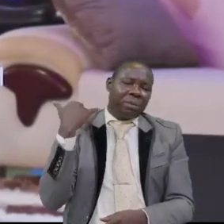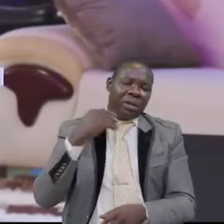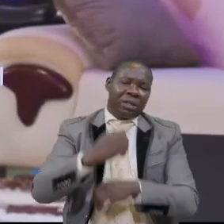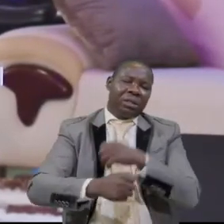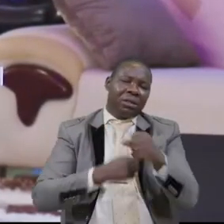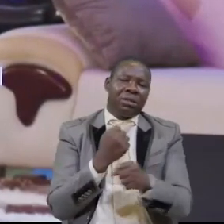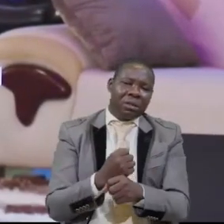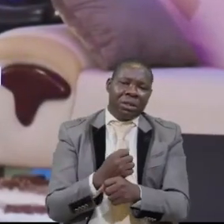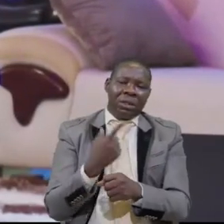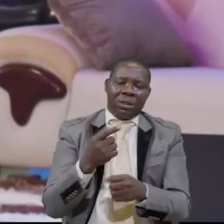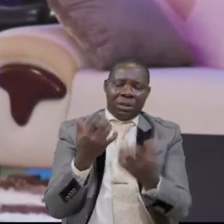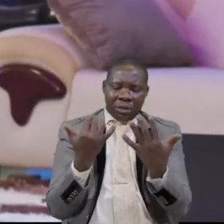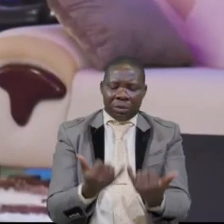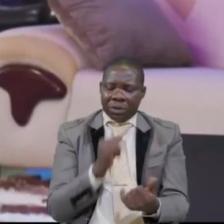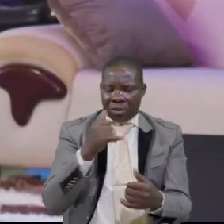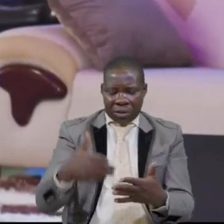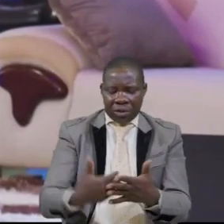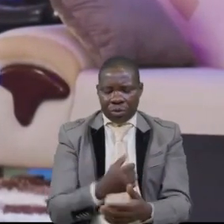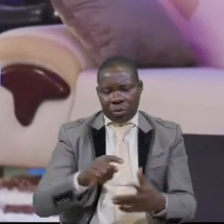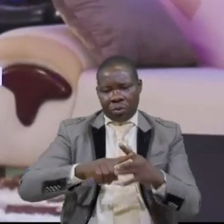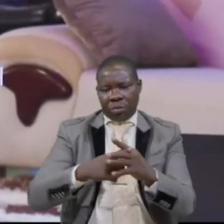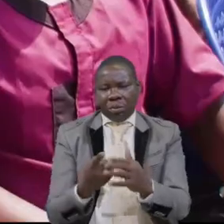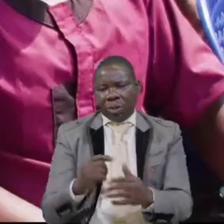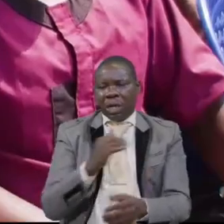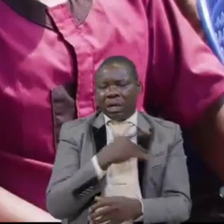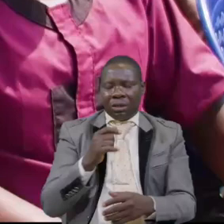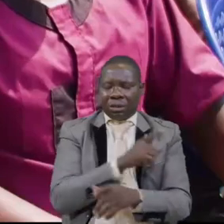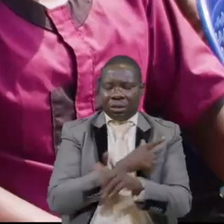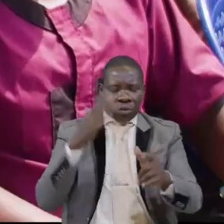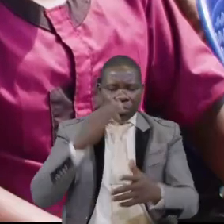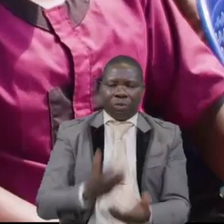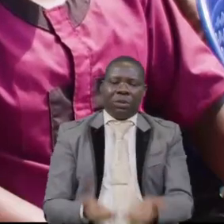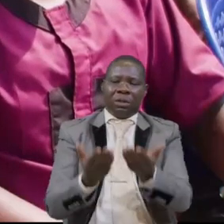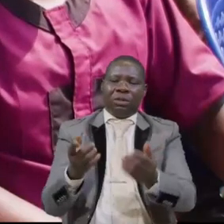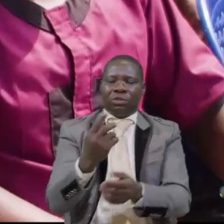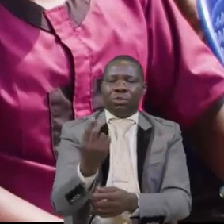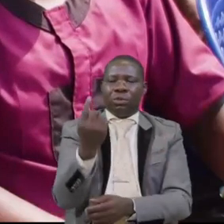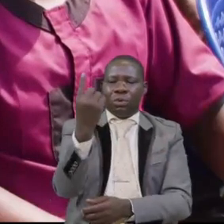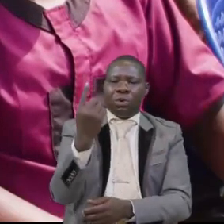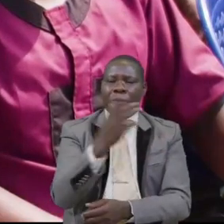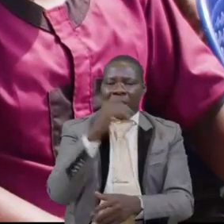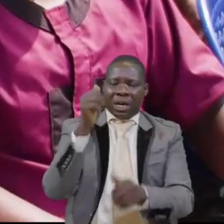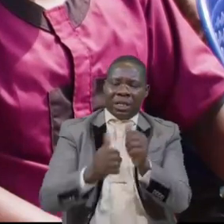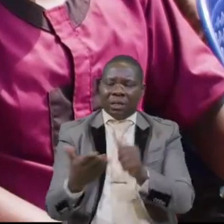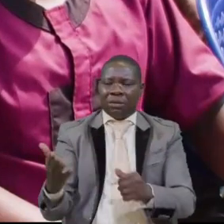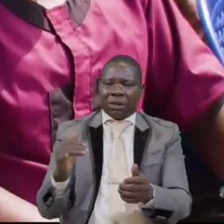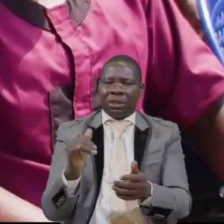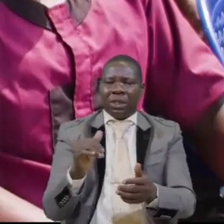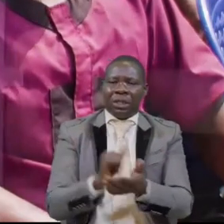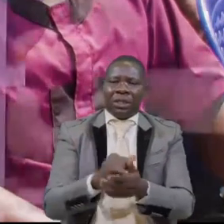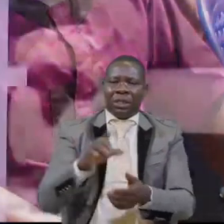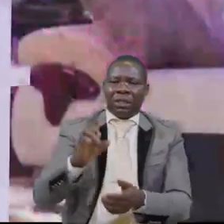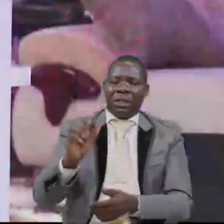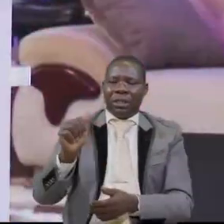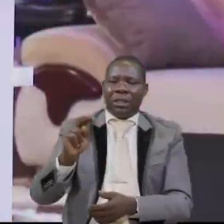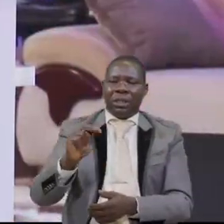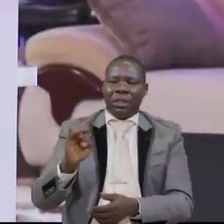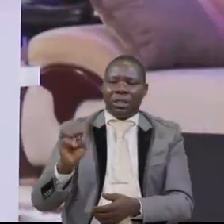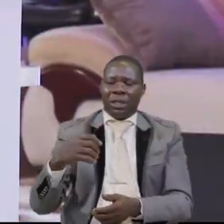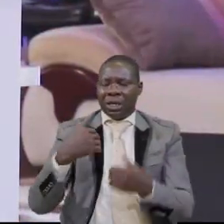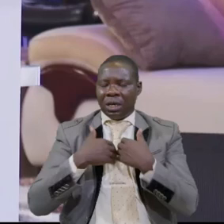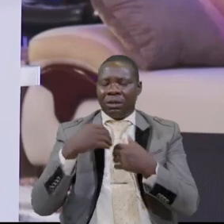Le présent est un nouveau début et le Seigneur va te susciter. Et tout ce que Daniel avait, Daniel a vécu dans